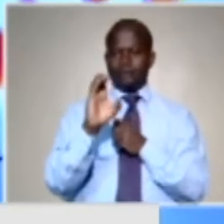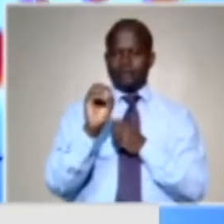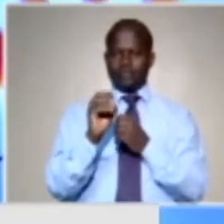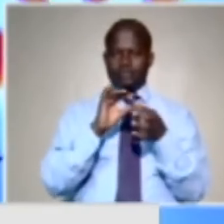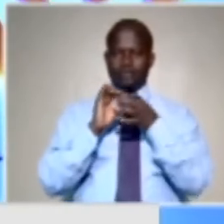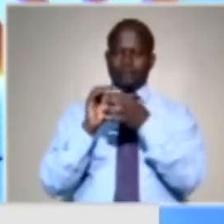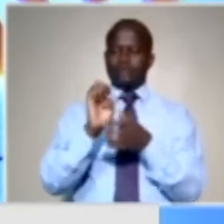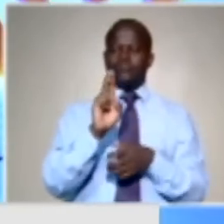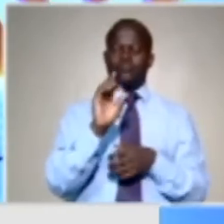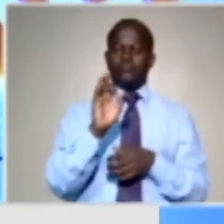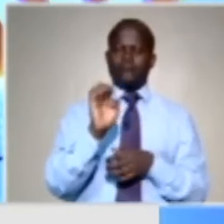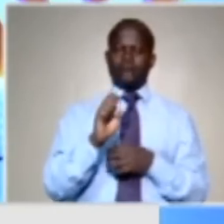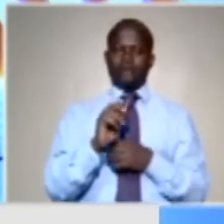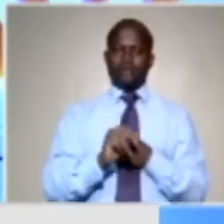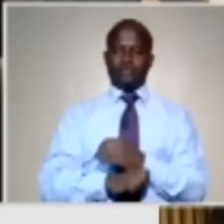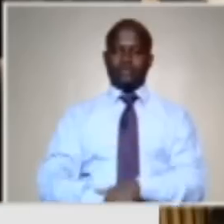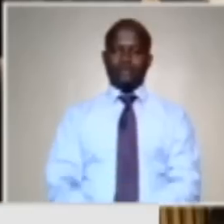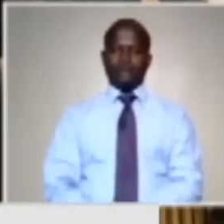na Eugene Ndayisaba